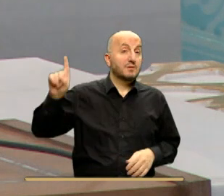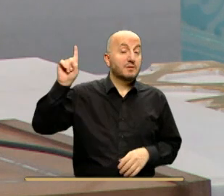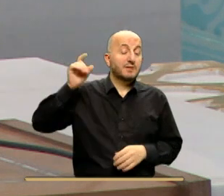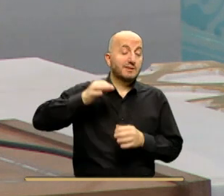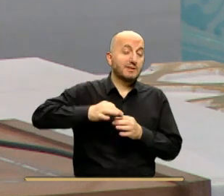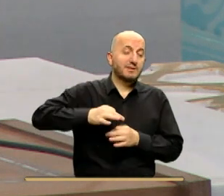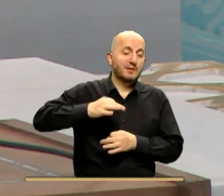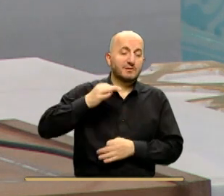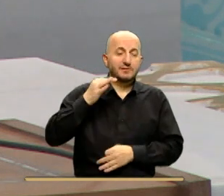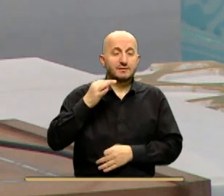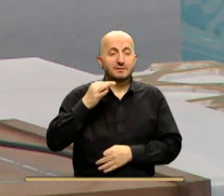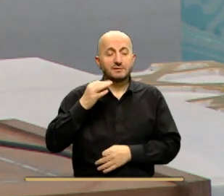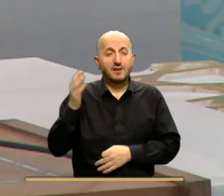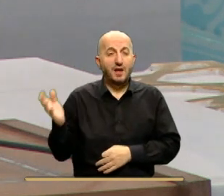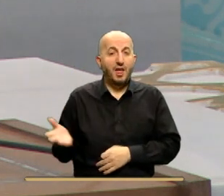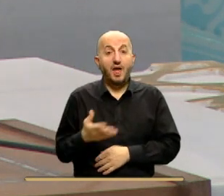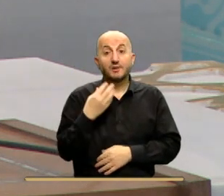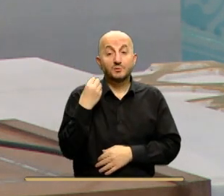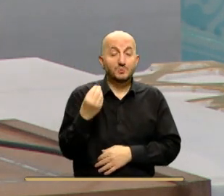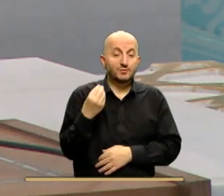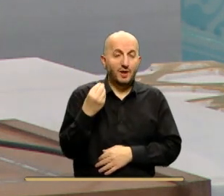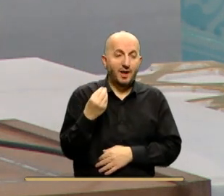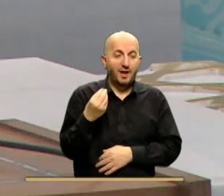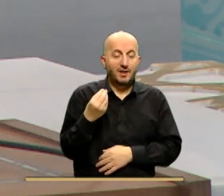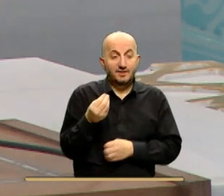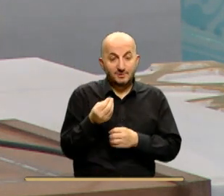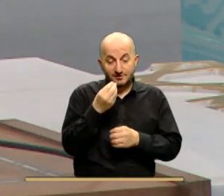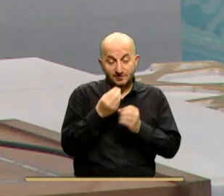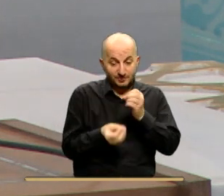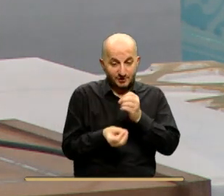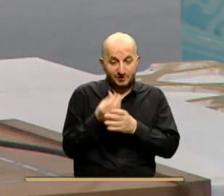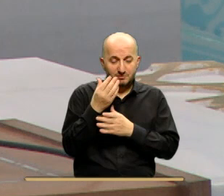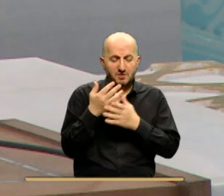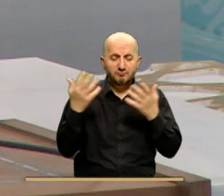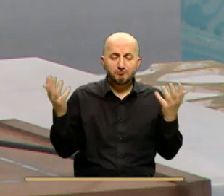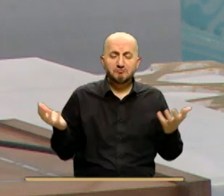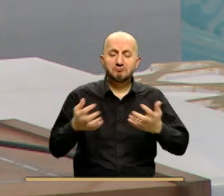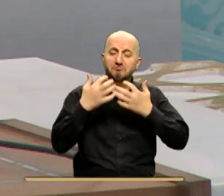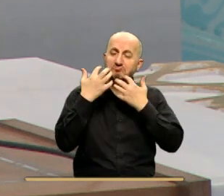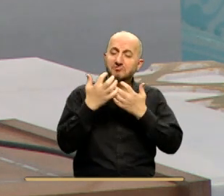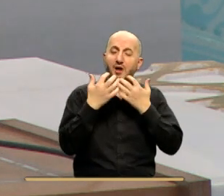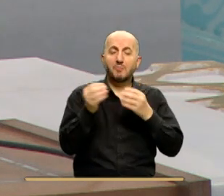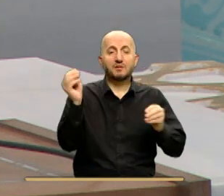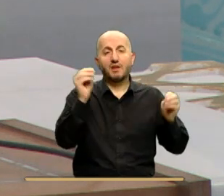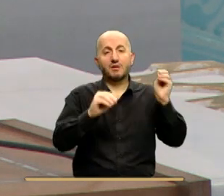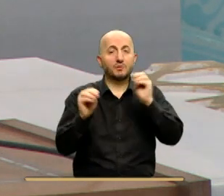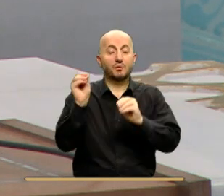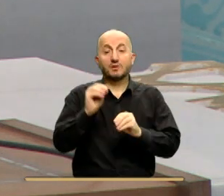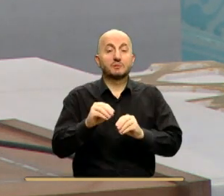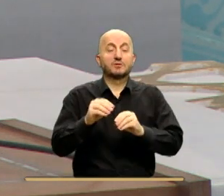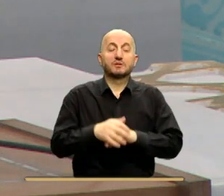insanı en güzel şekliyle yaratmış, sayısız nimetlerle donatmıştır.